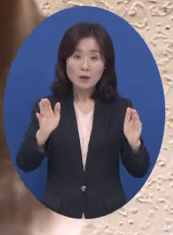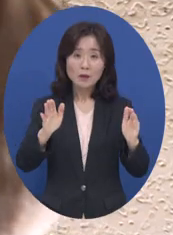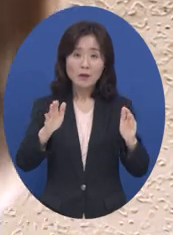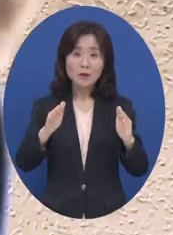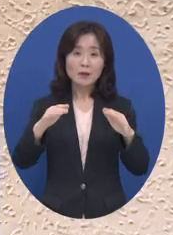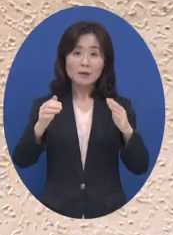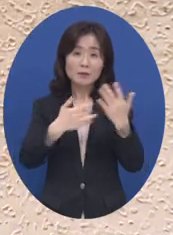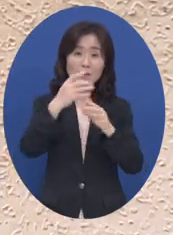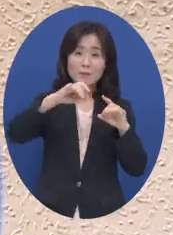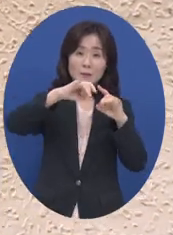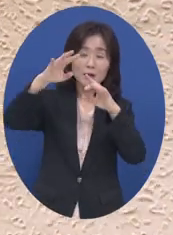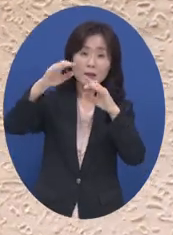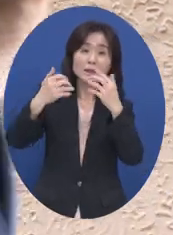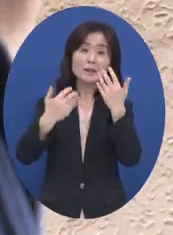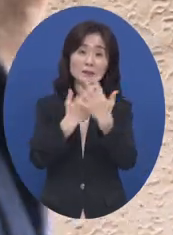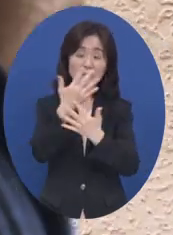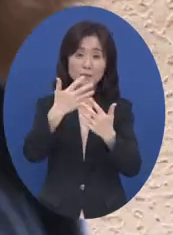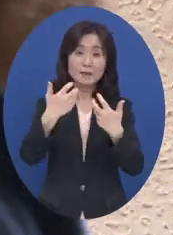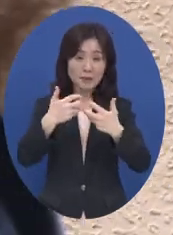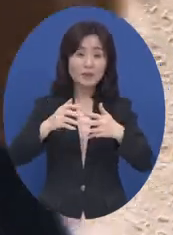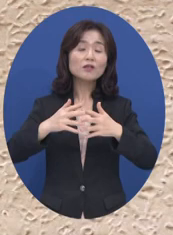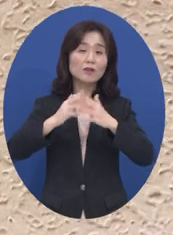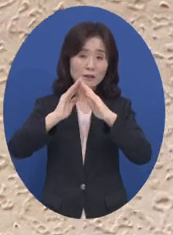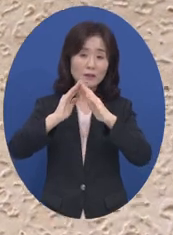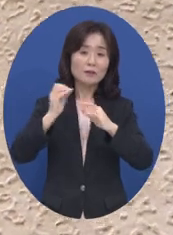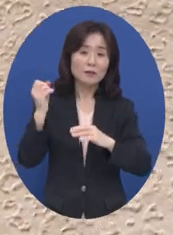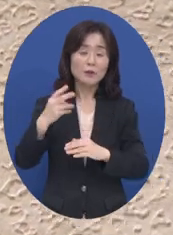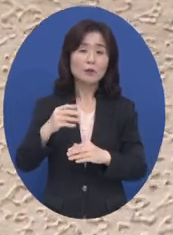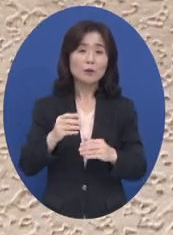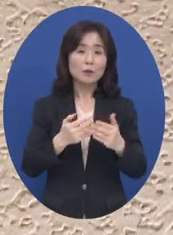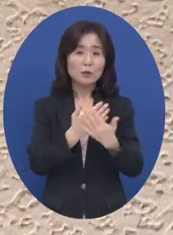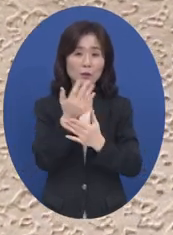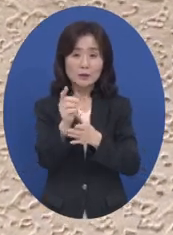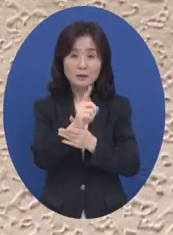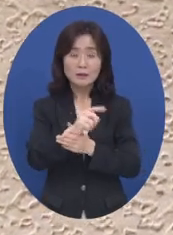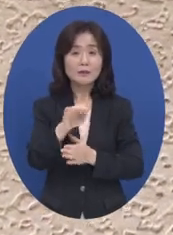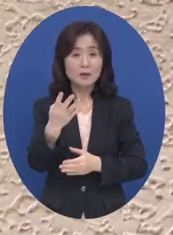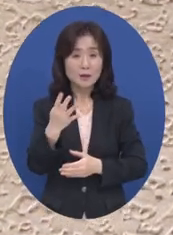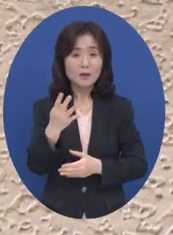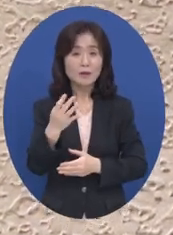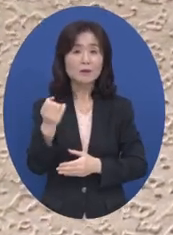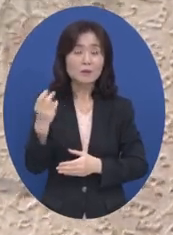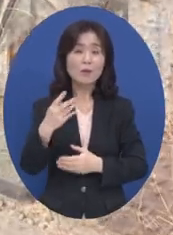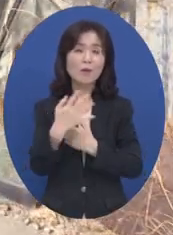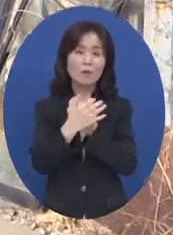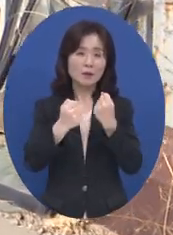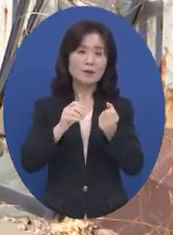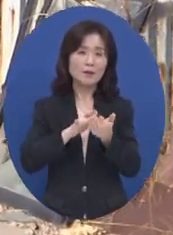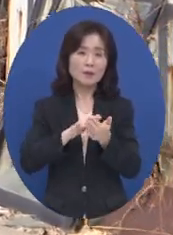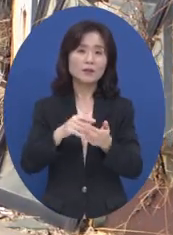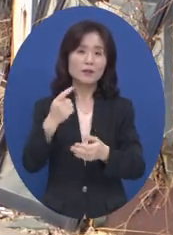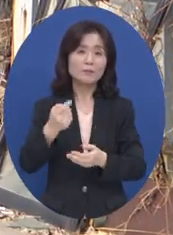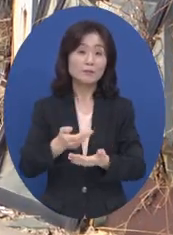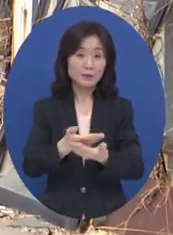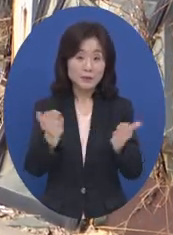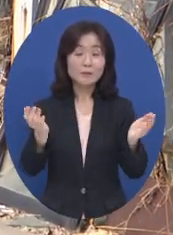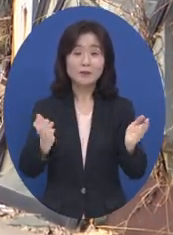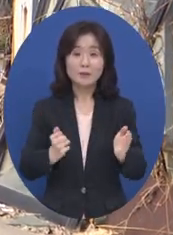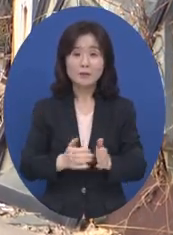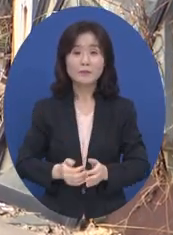500여 대 를 설치하고 소화기 400 여캐 건강 약품 참여 길을 전달했습니다 경기 cctv